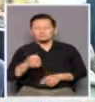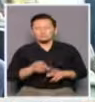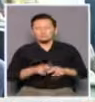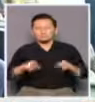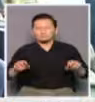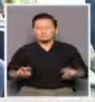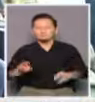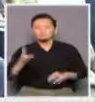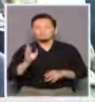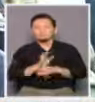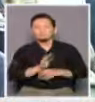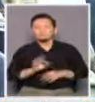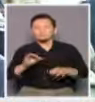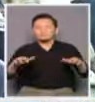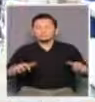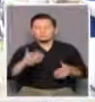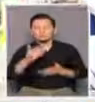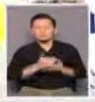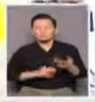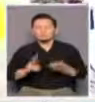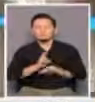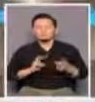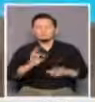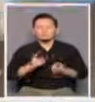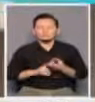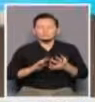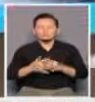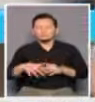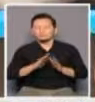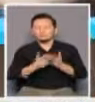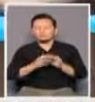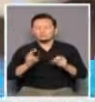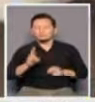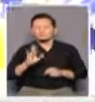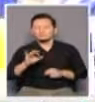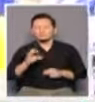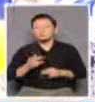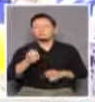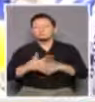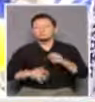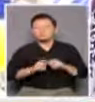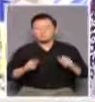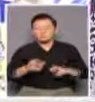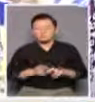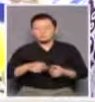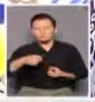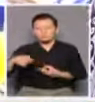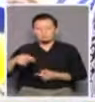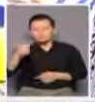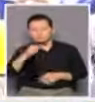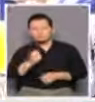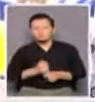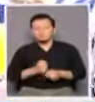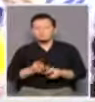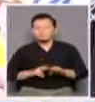елбасы ұсынысымен қабылданған партияның жаңа жобалары аясында аудандық кітапханада коворкинг орталығы ашылды. Қазіргі заманға сай жабдықталған